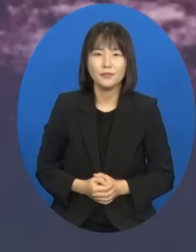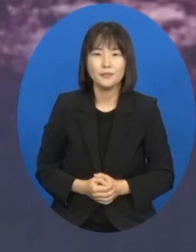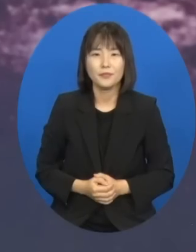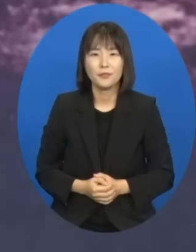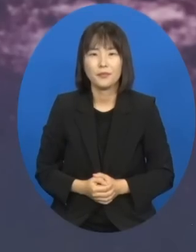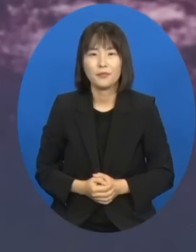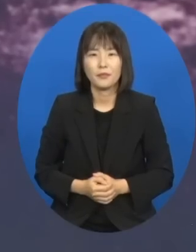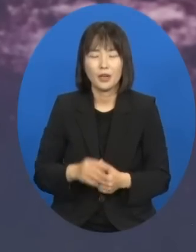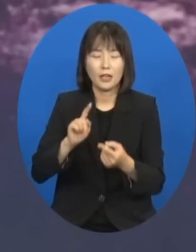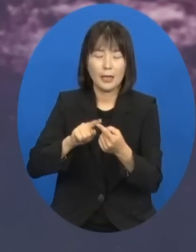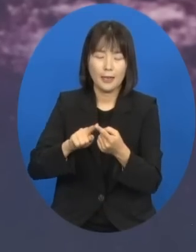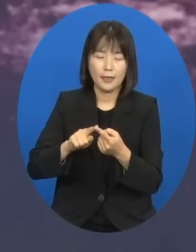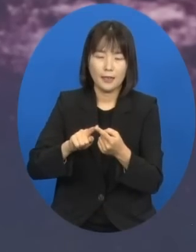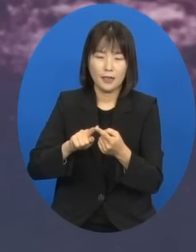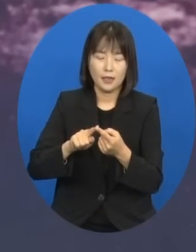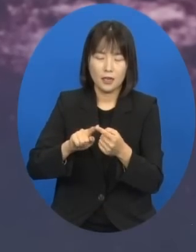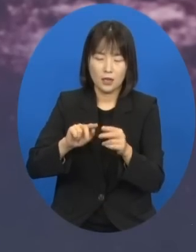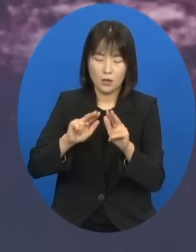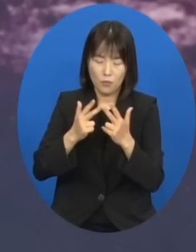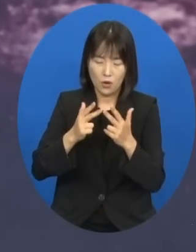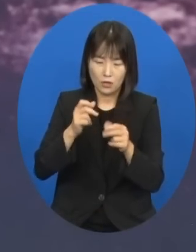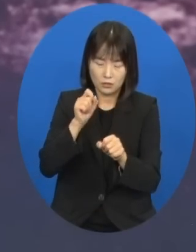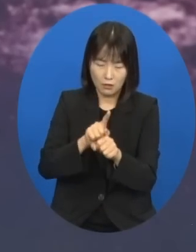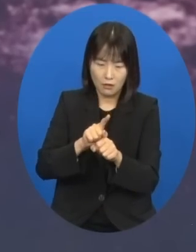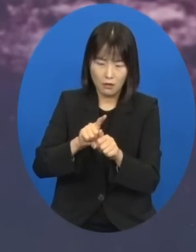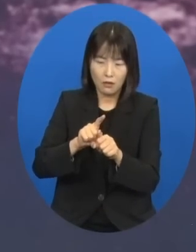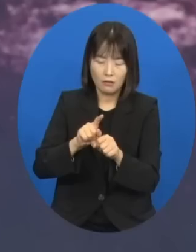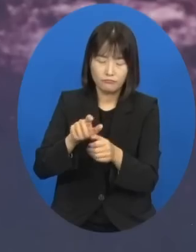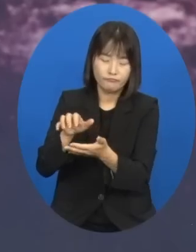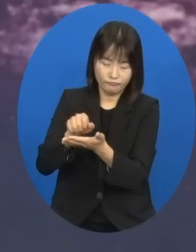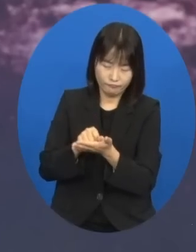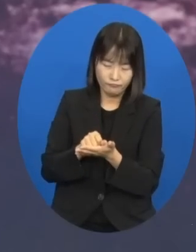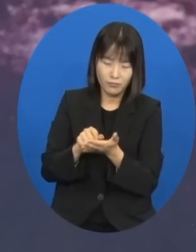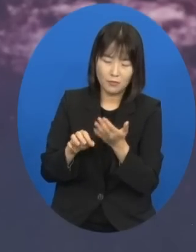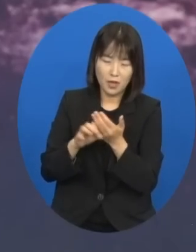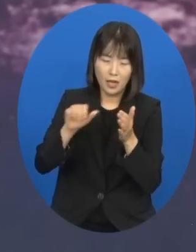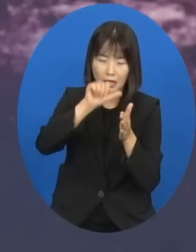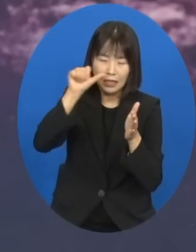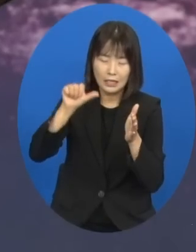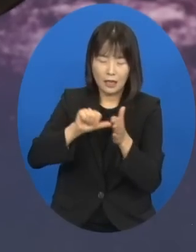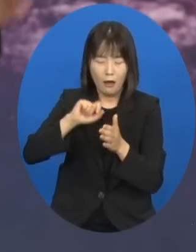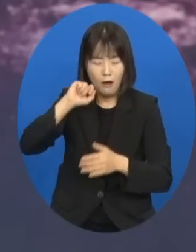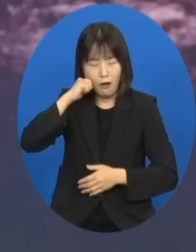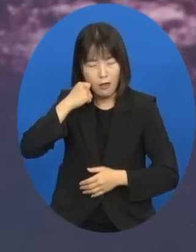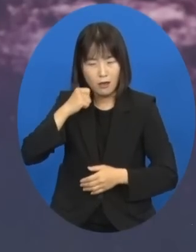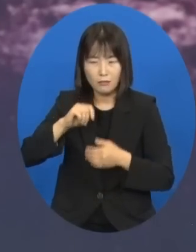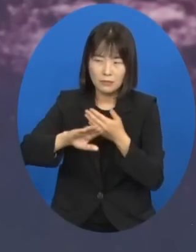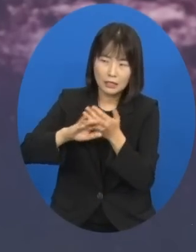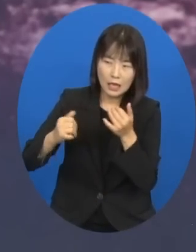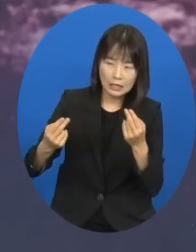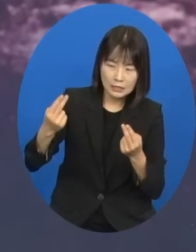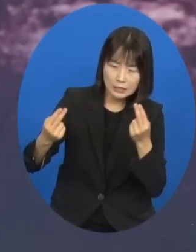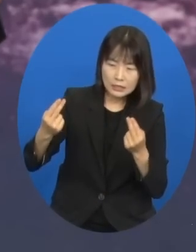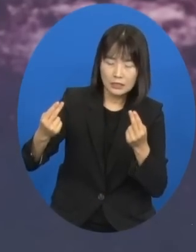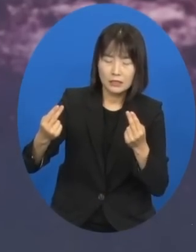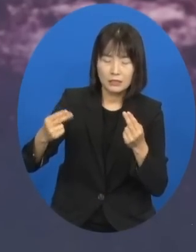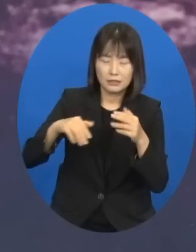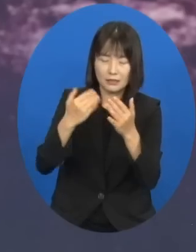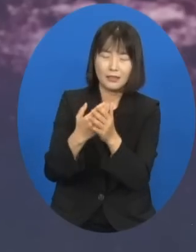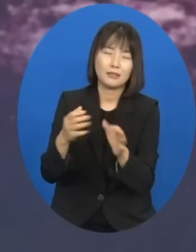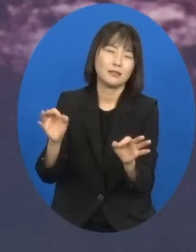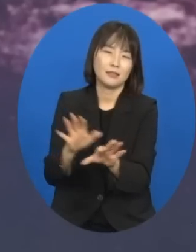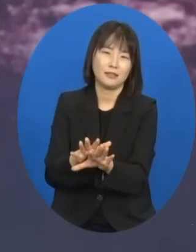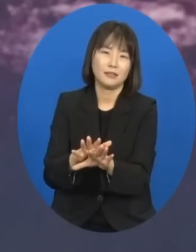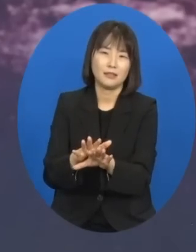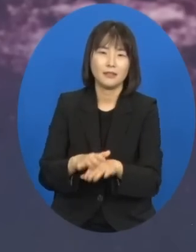그걸 받아들이면요, 많은 인생의 어려움들이 사라집니다. 비교하고 저 사람 왜 저러나 비교할 필요가